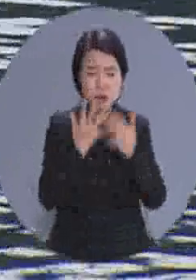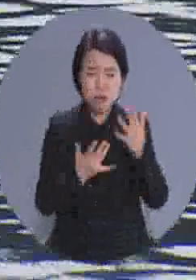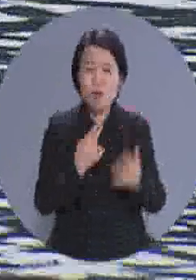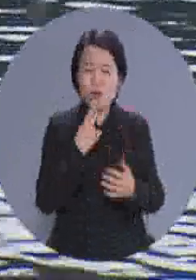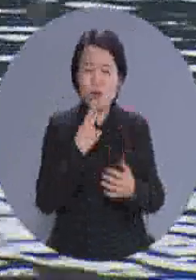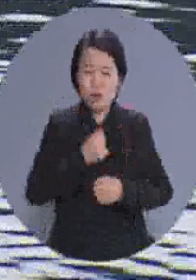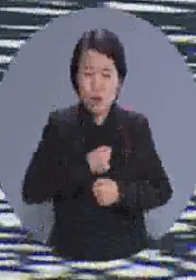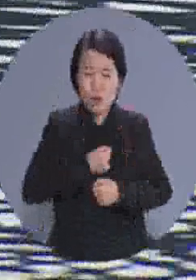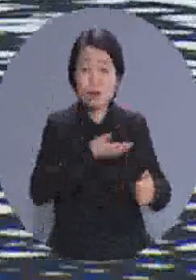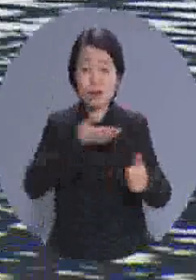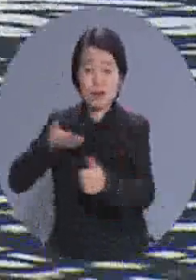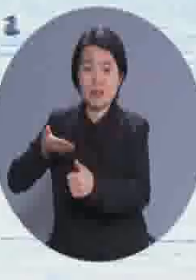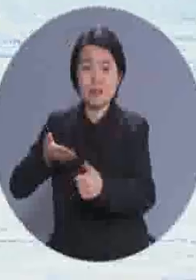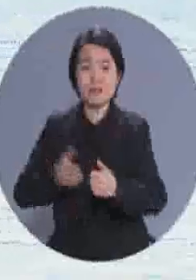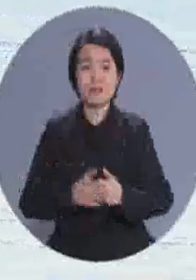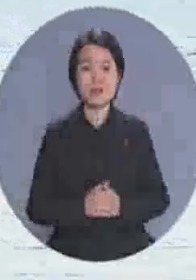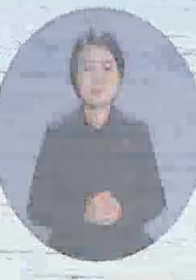유의하시기 바랍니다